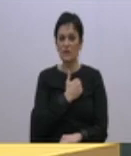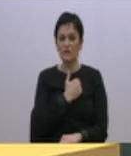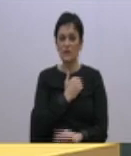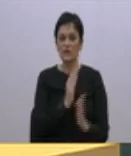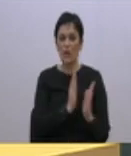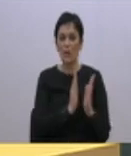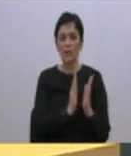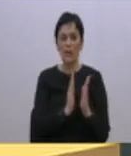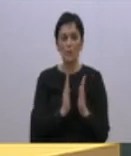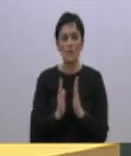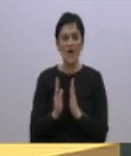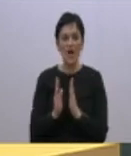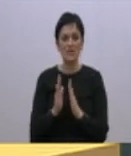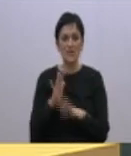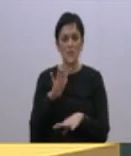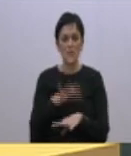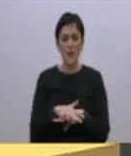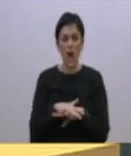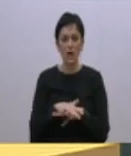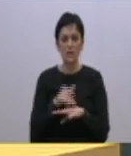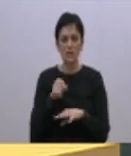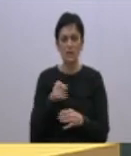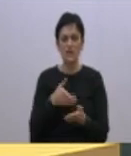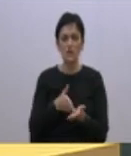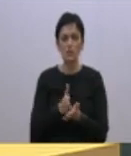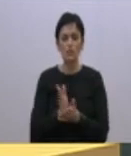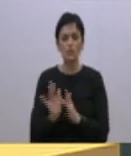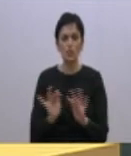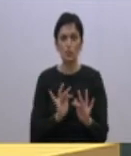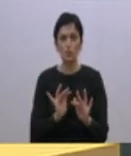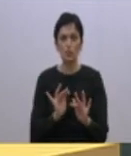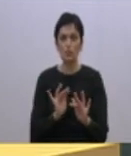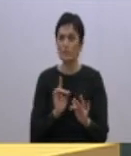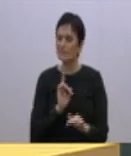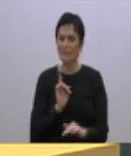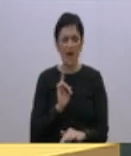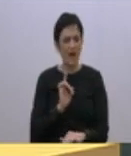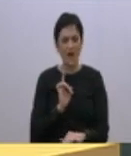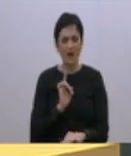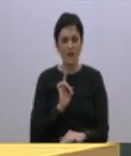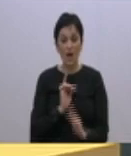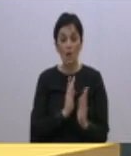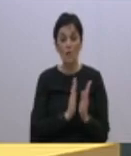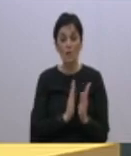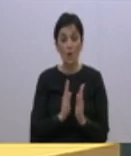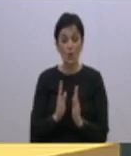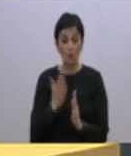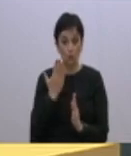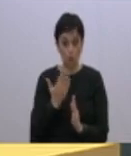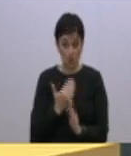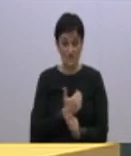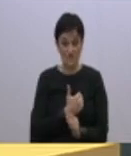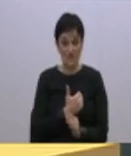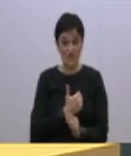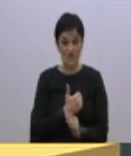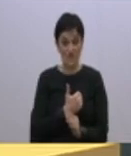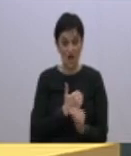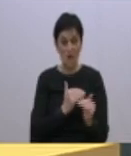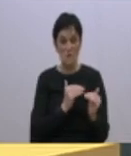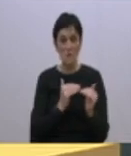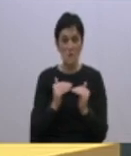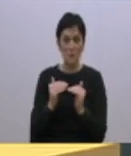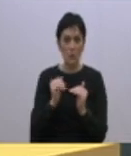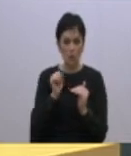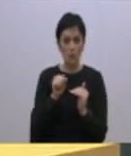მოვაწესრიგოთ ბანკის ფუნქციონირებაში არა ბატონებო მოწესრიგება თუ გინდა მაშინ მაქსიმუმ იმას